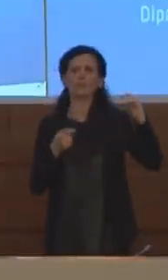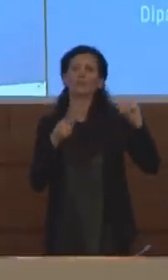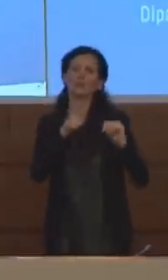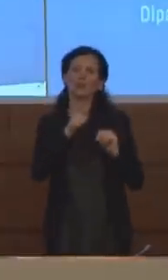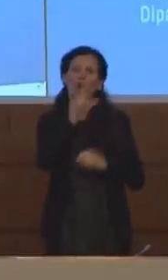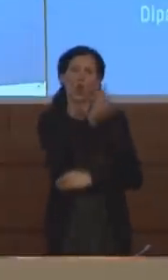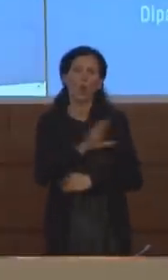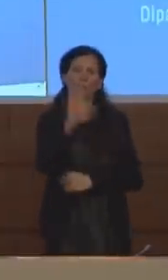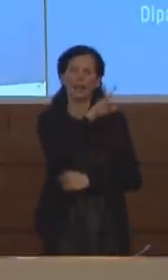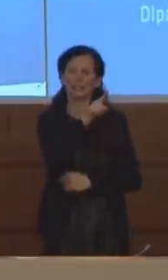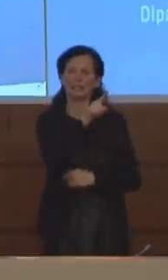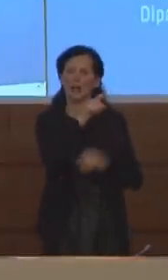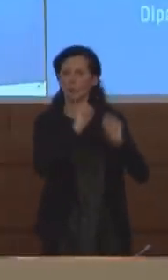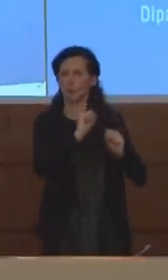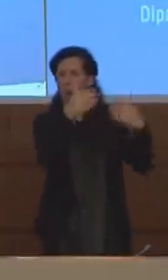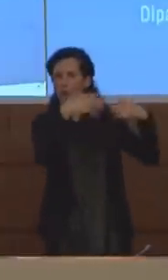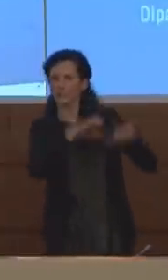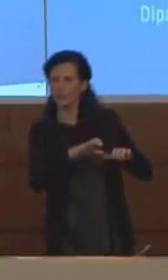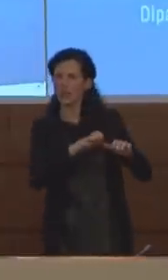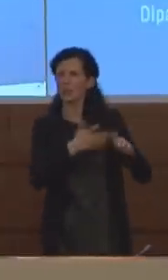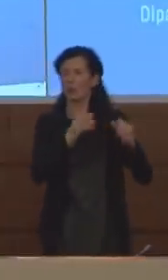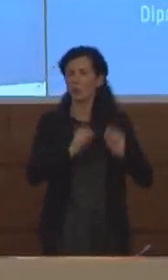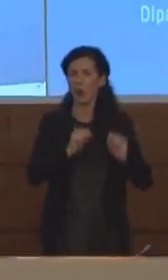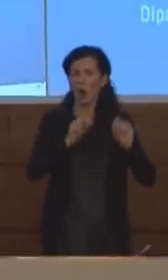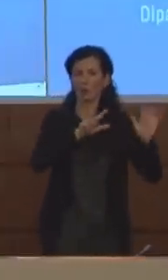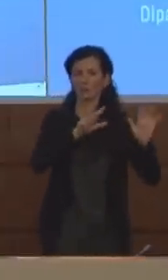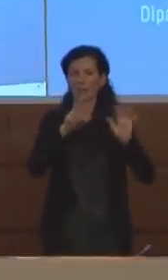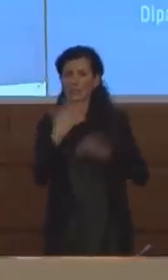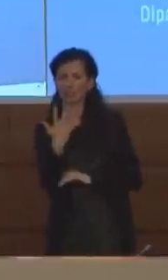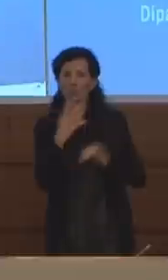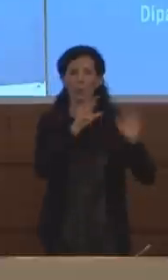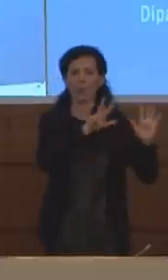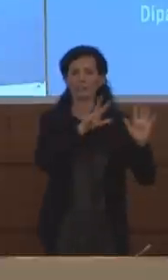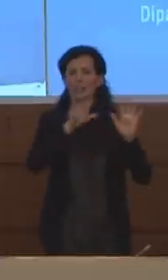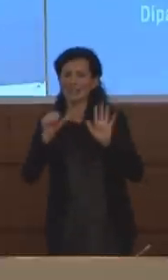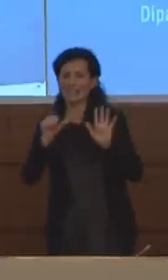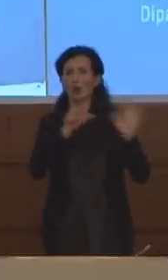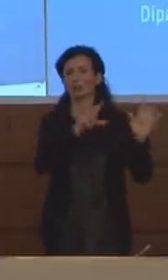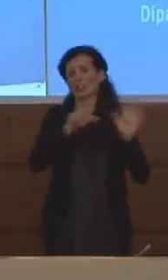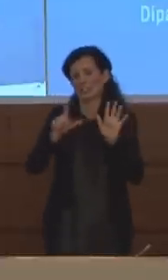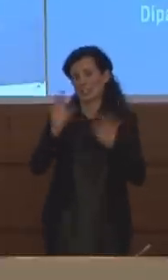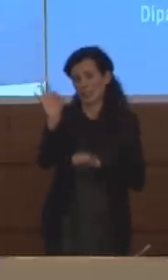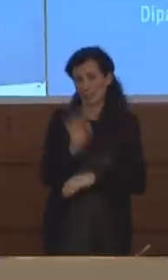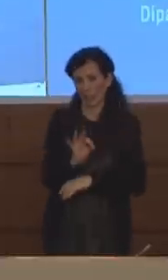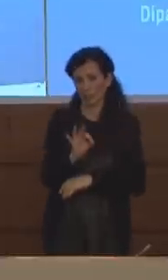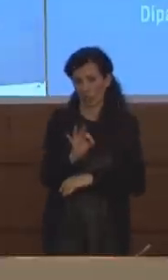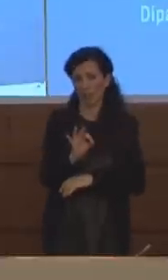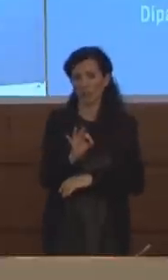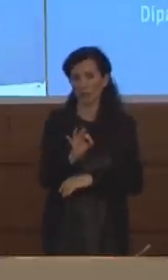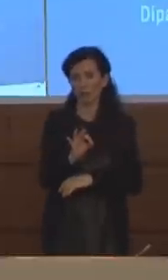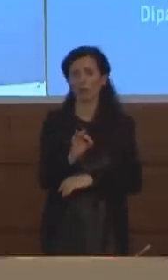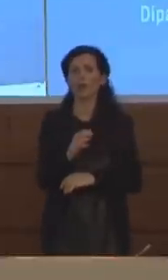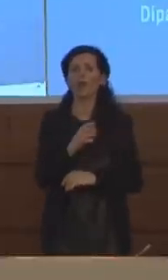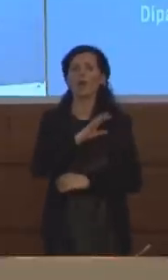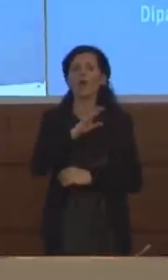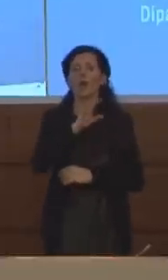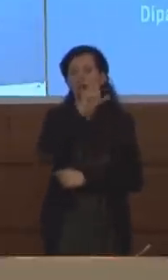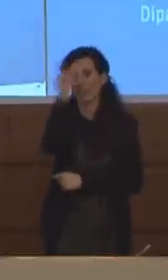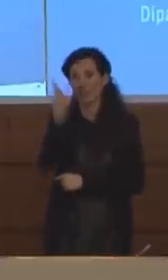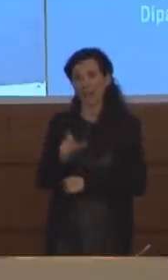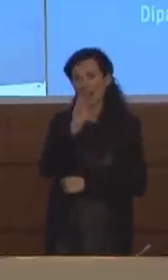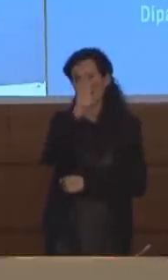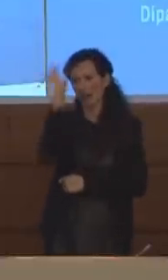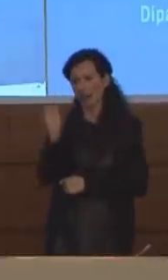in lombardia sono un po di meno ma saranno 80 85 86 87 per cento sensi in altre regioni sono anche